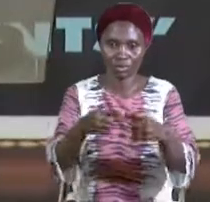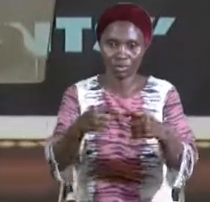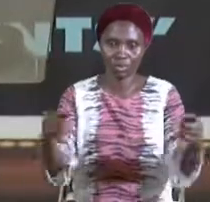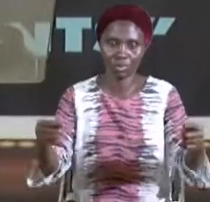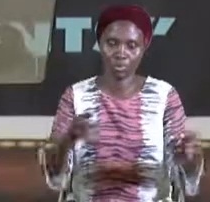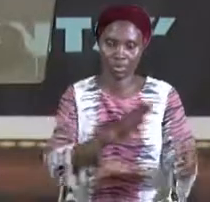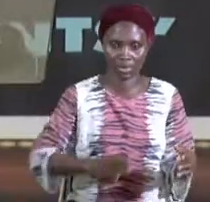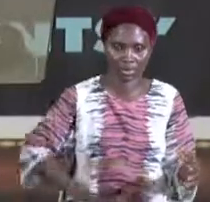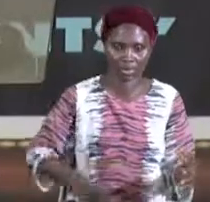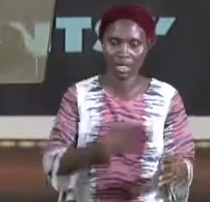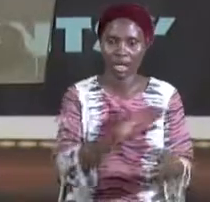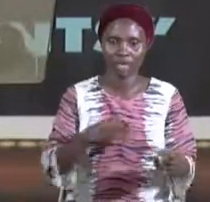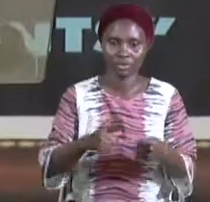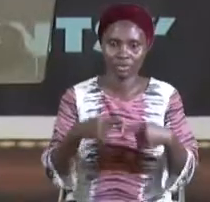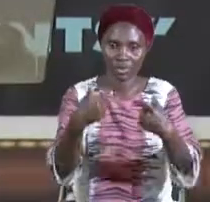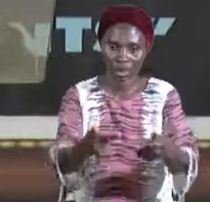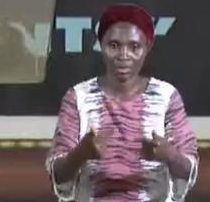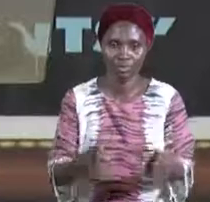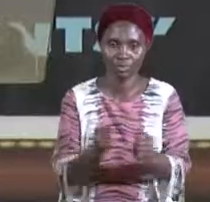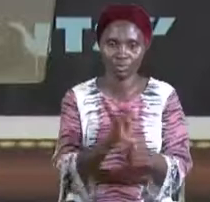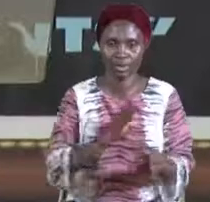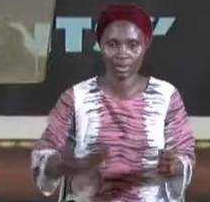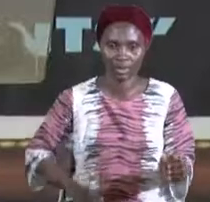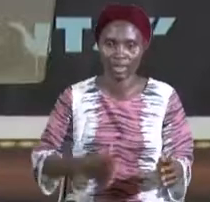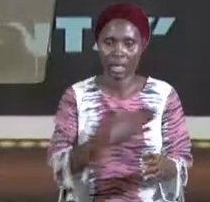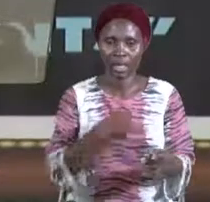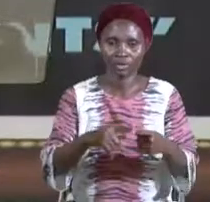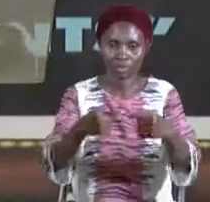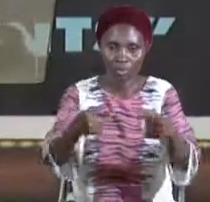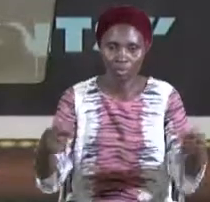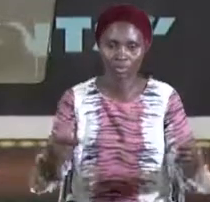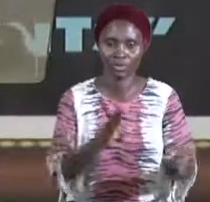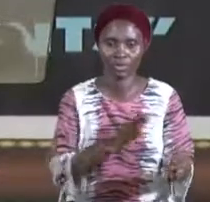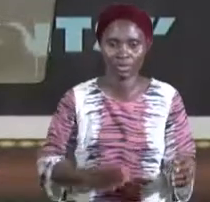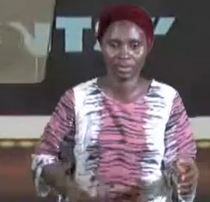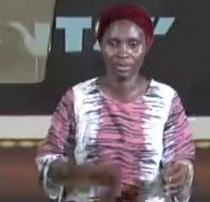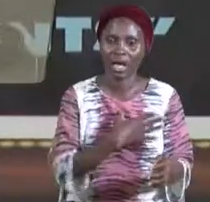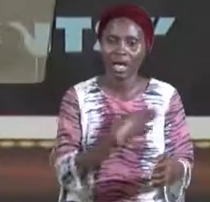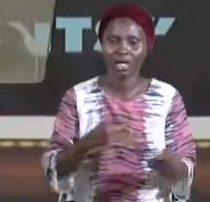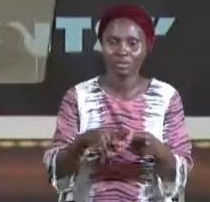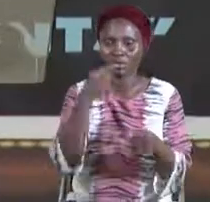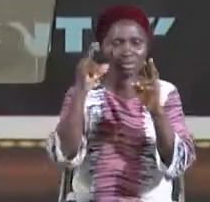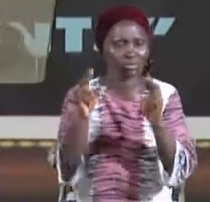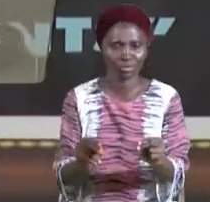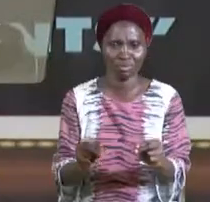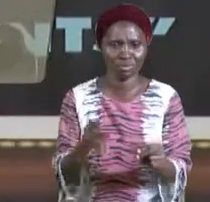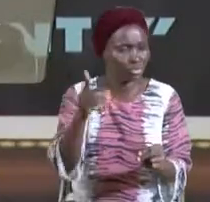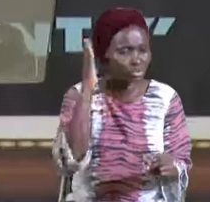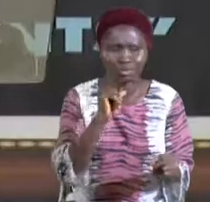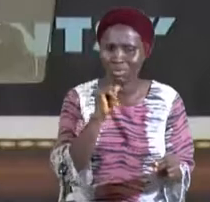Christ, et pour argumenter avec Christ, et pour s'opposer à Christ, et pour dire non,